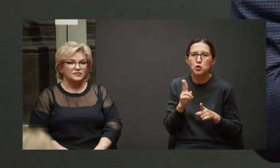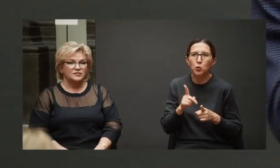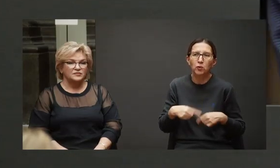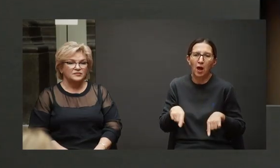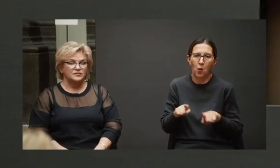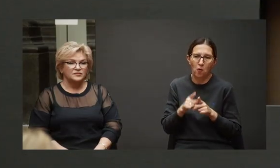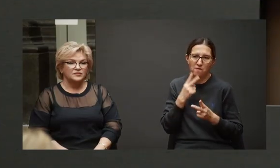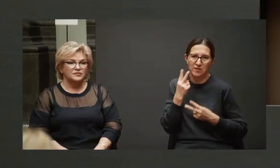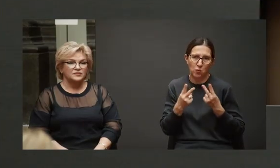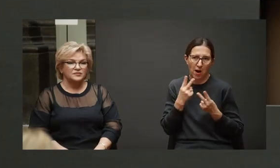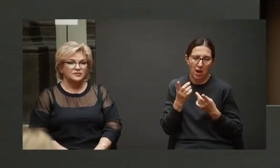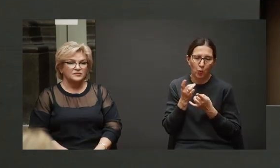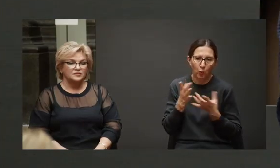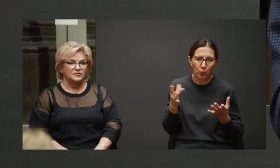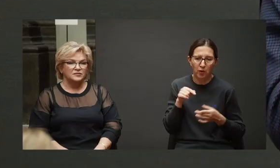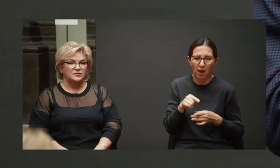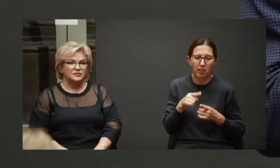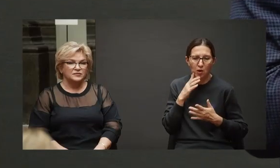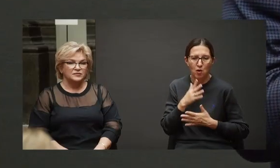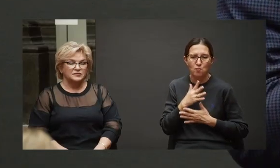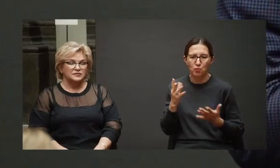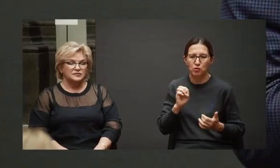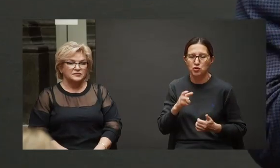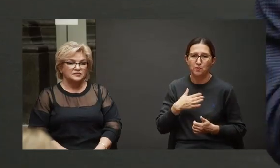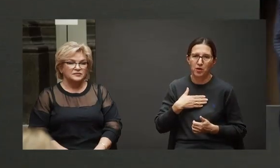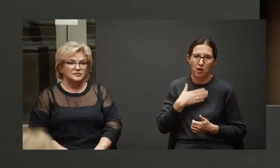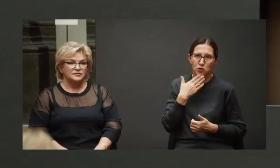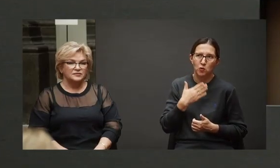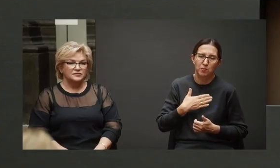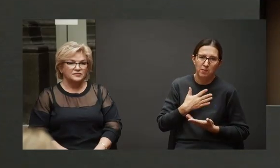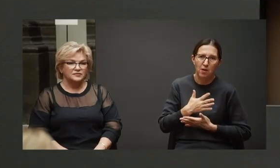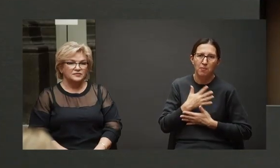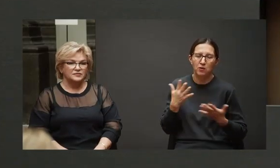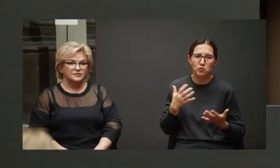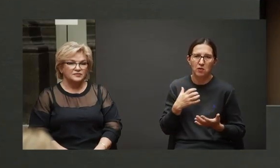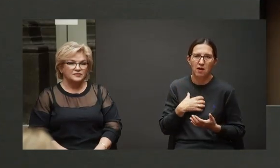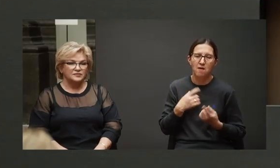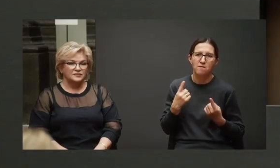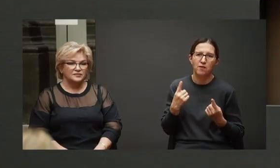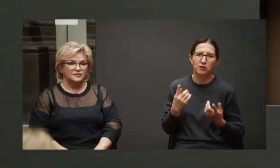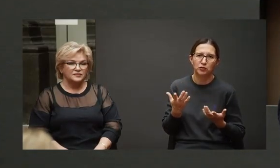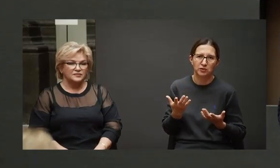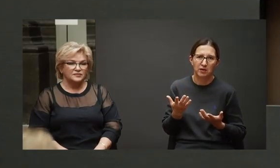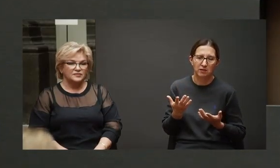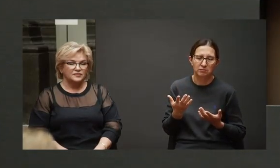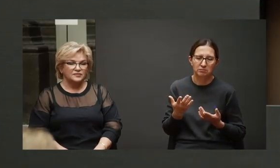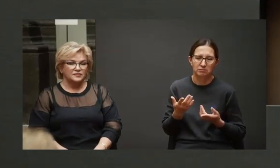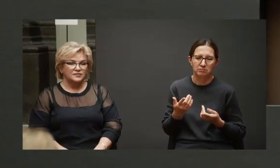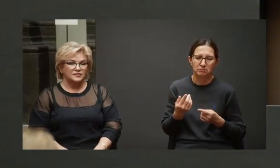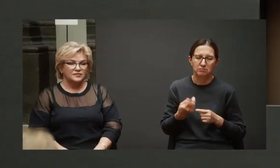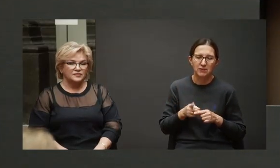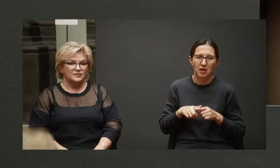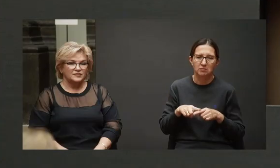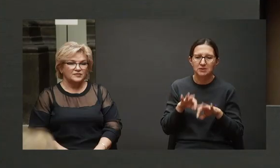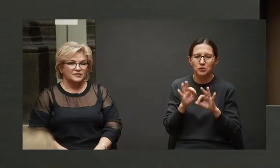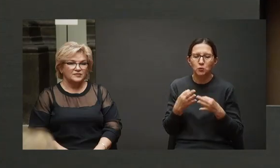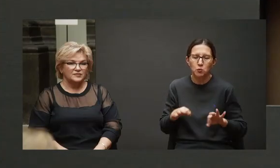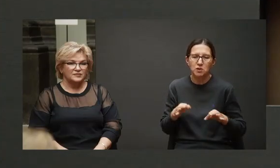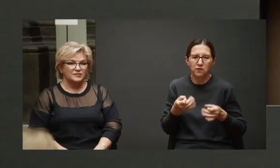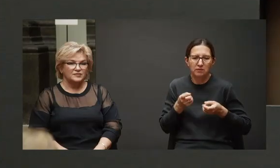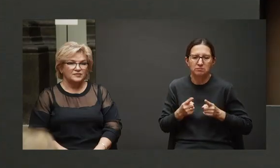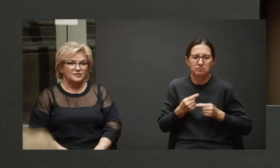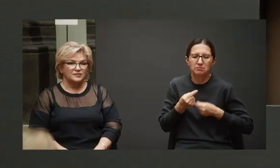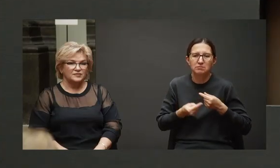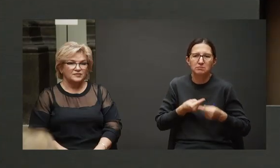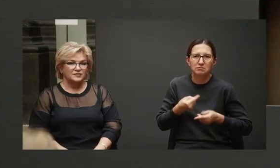она шире, чем наша любимая большая чистая башня слоновой кости, проживающее искусство, без